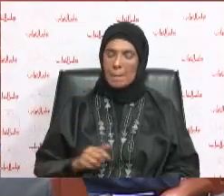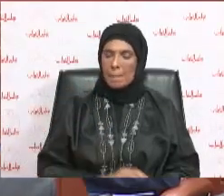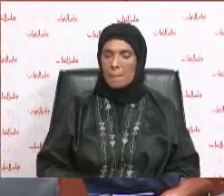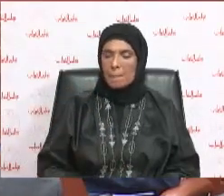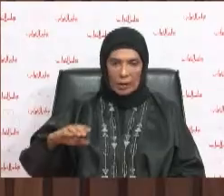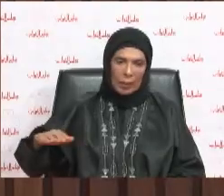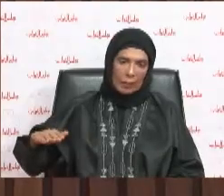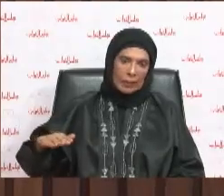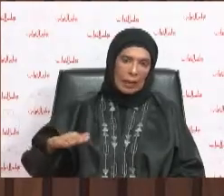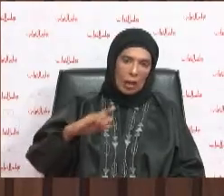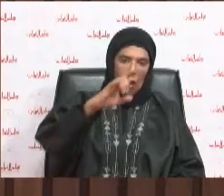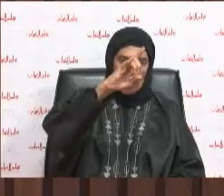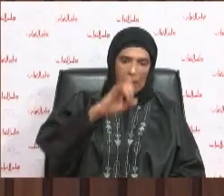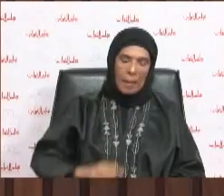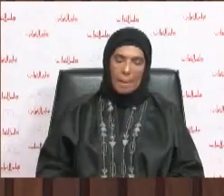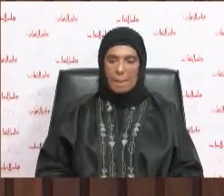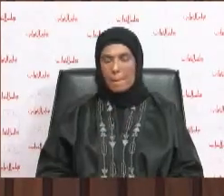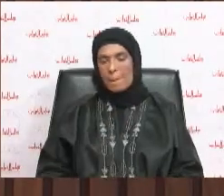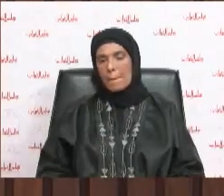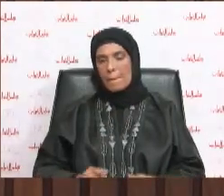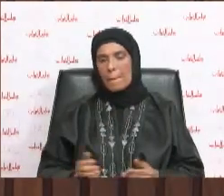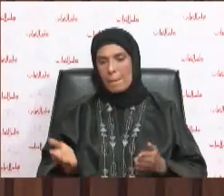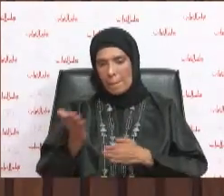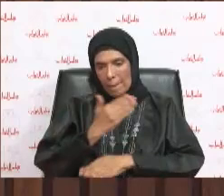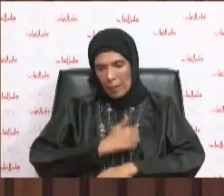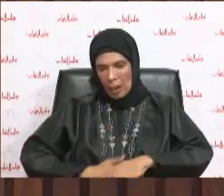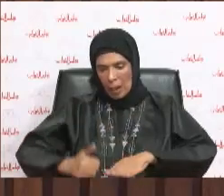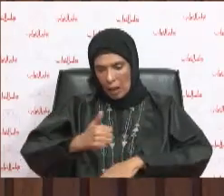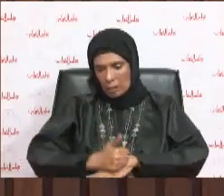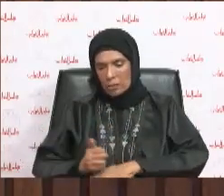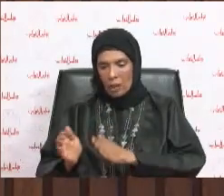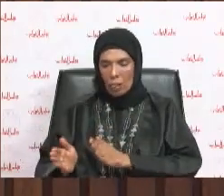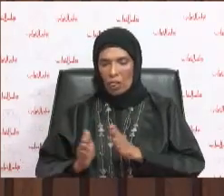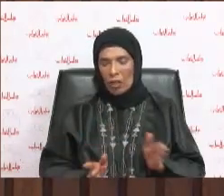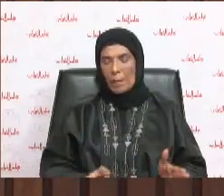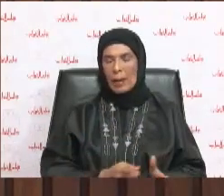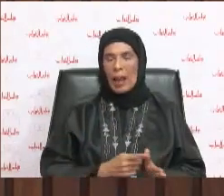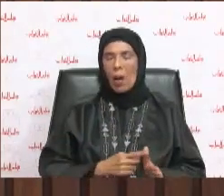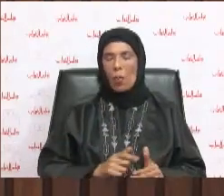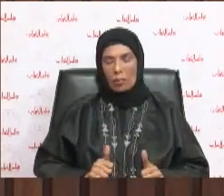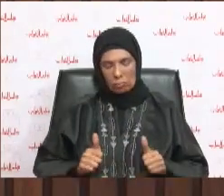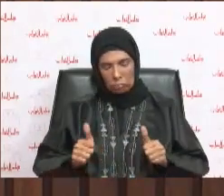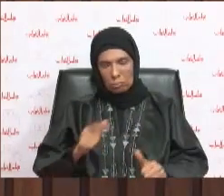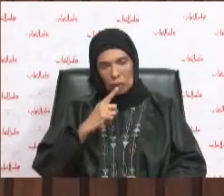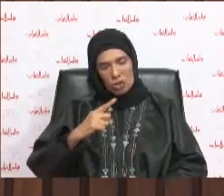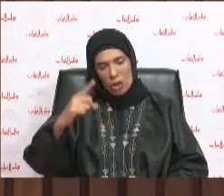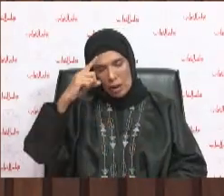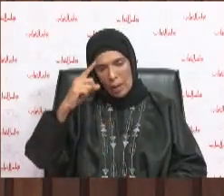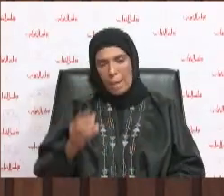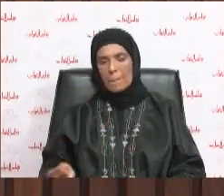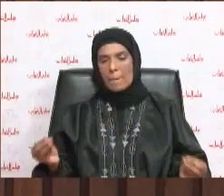وهي الاتفاقيات بحد ذاتها هي تاسس القاعده التنظيميه حق ان احنا ننطلق منها ان شاء الله ان احنا